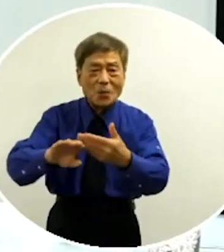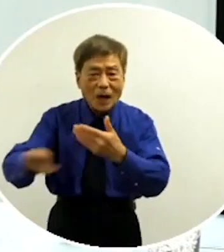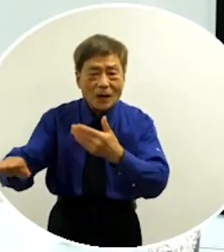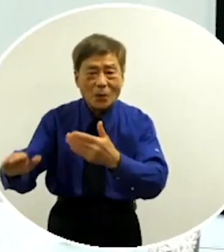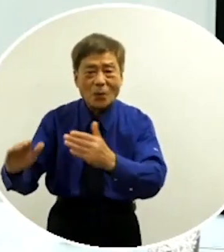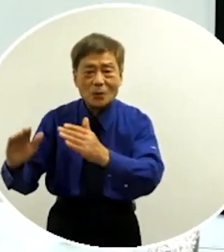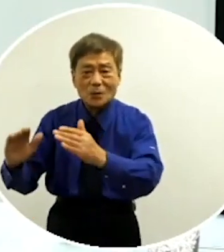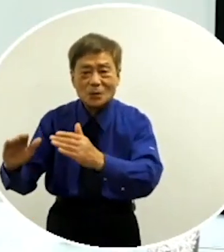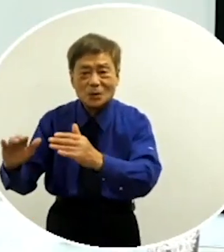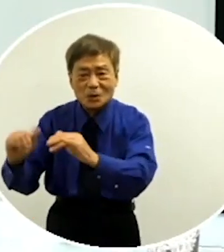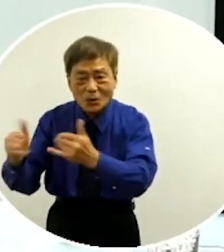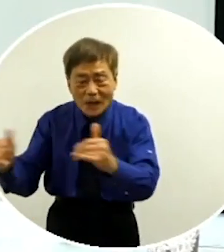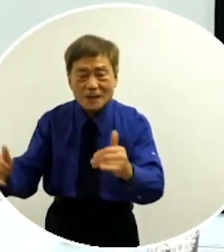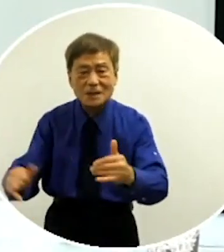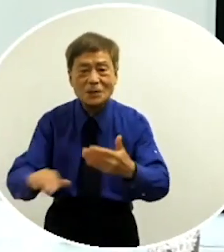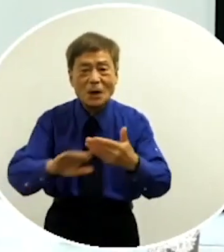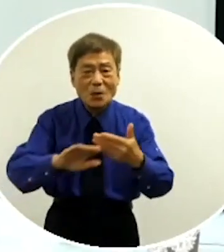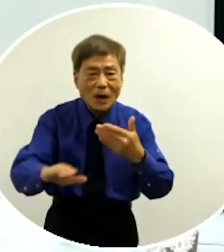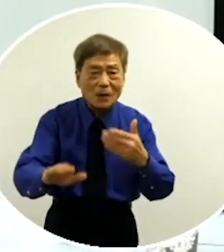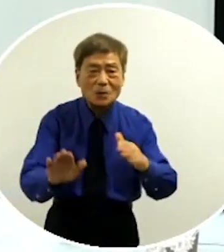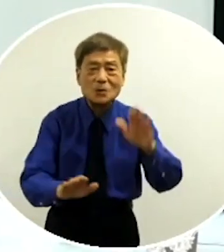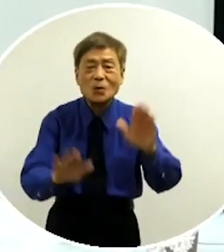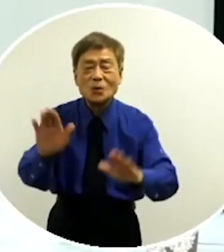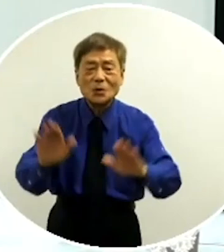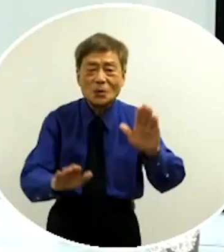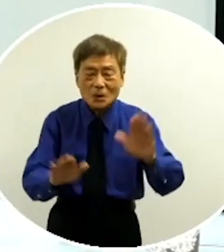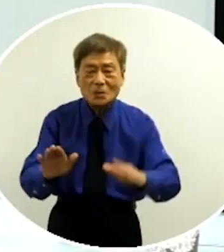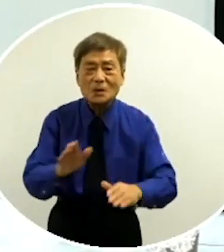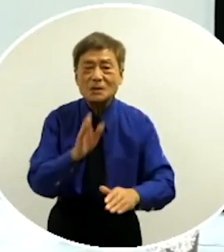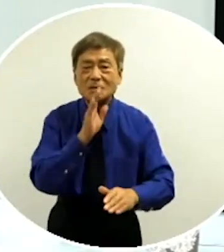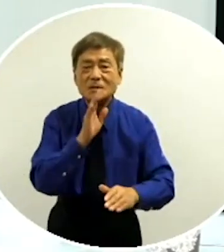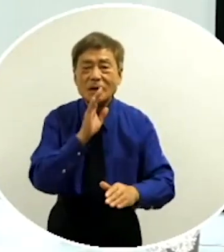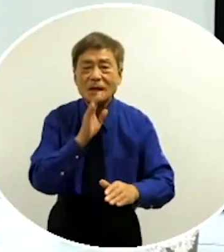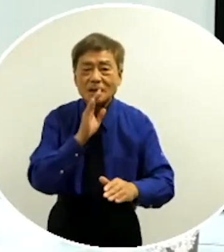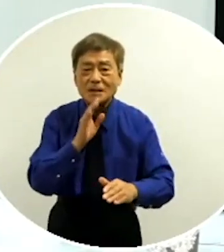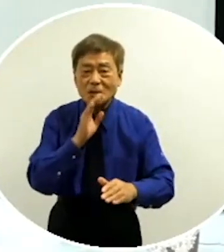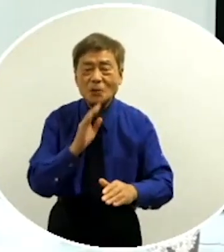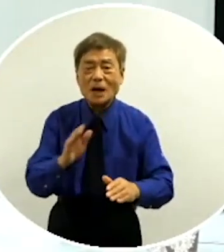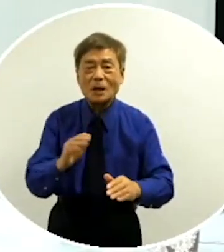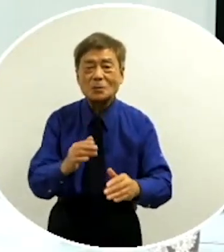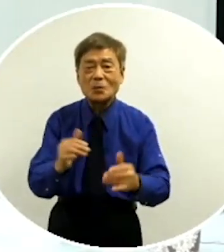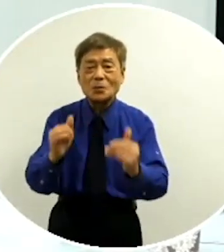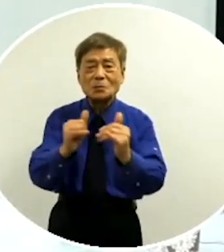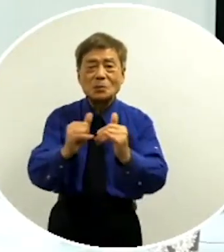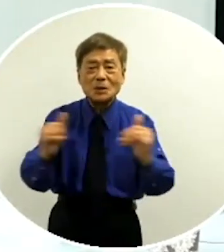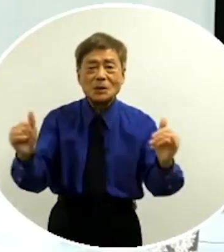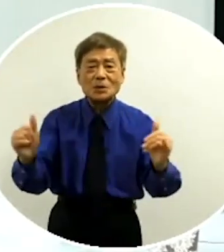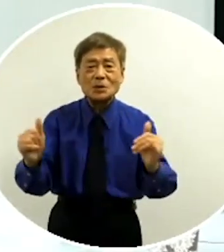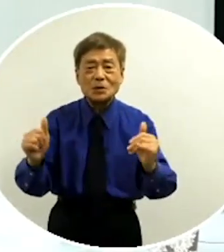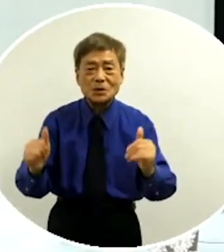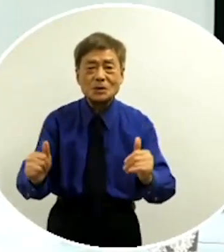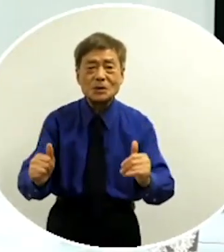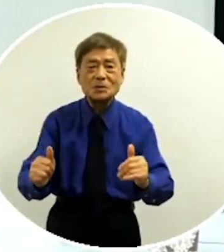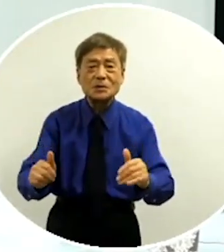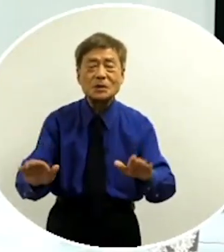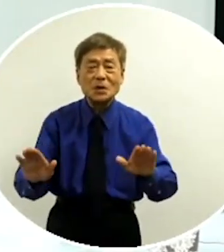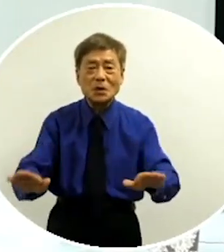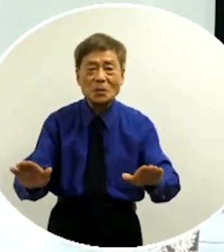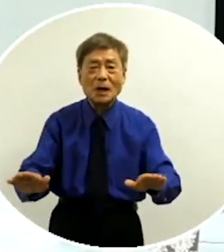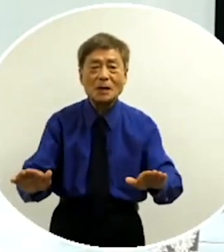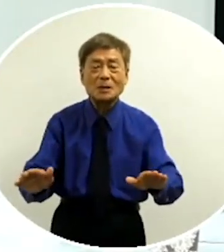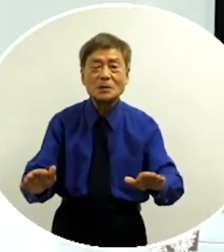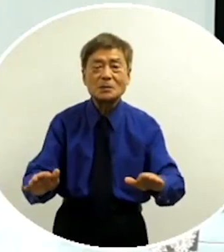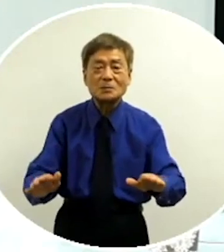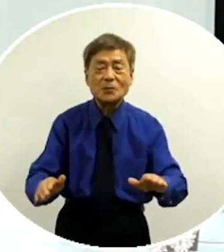ですからだから具体は民主主義の厳選版っていうことだと思っていますだから今日はた市が終始一貫して言ったのは